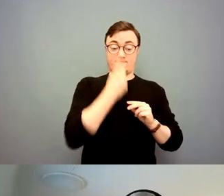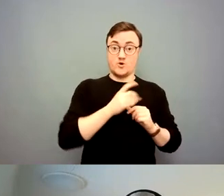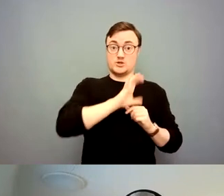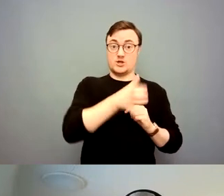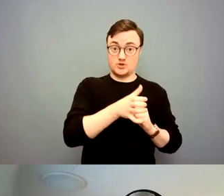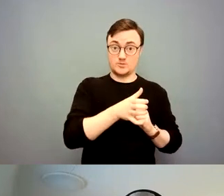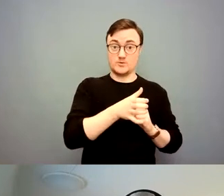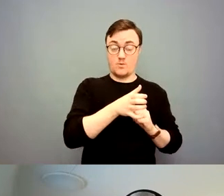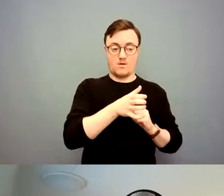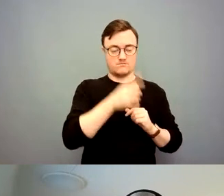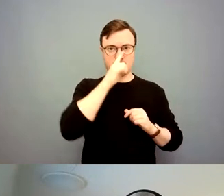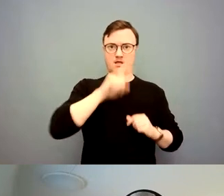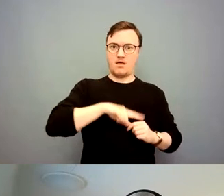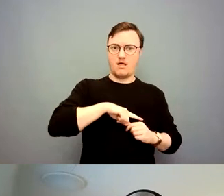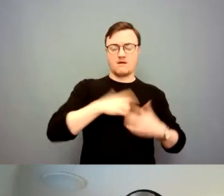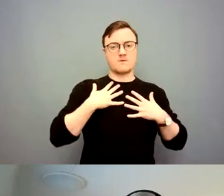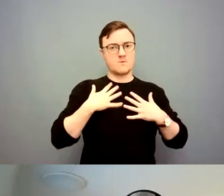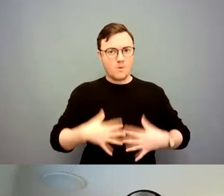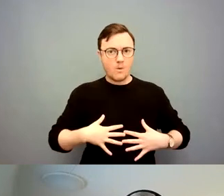kroppen och